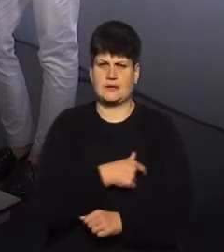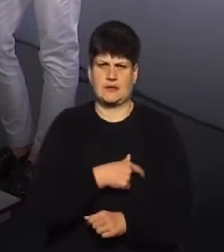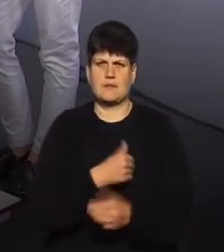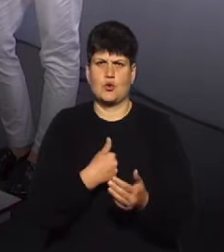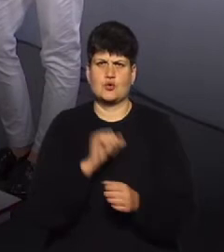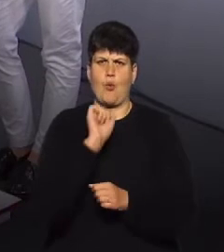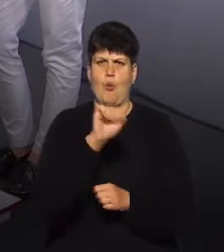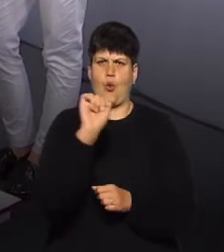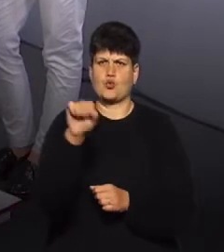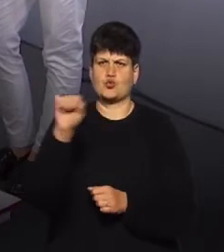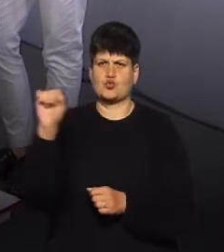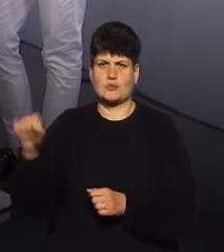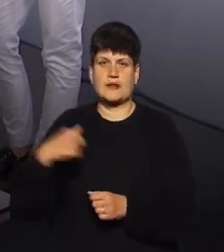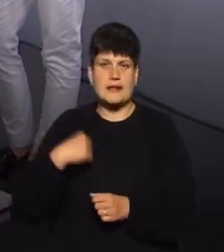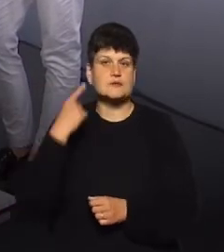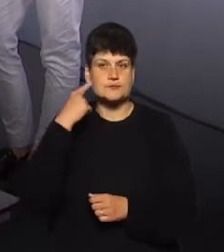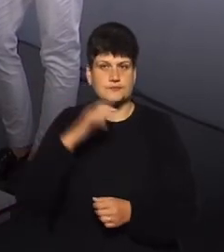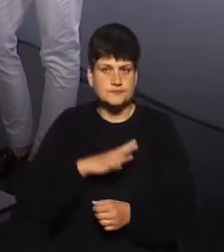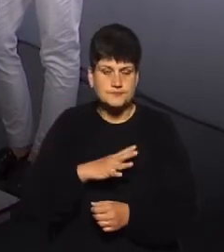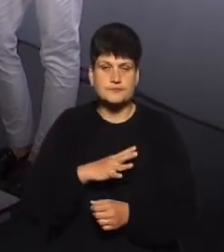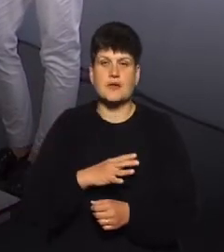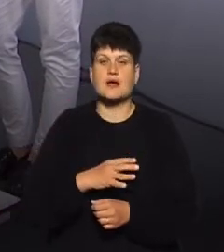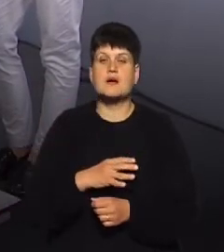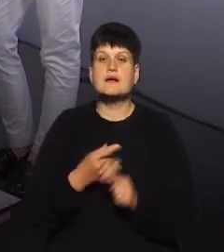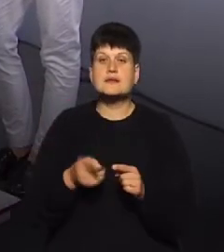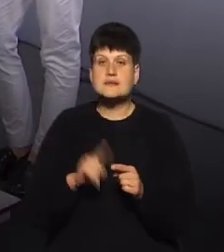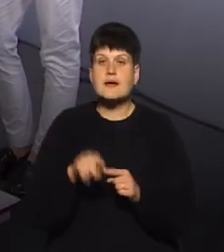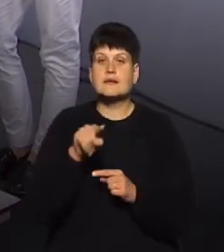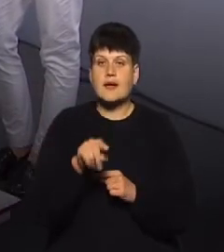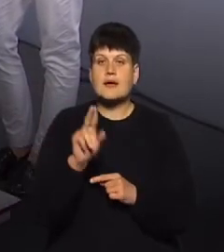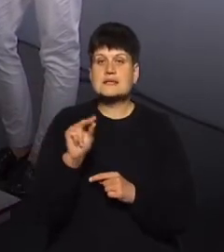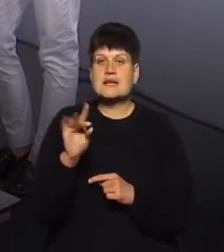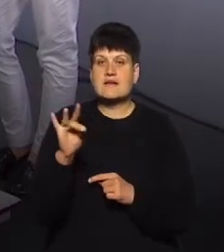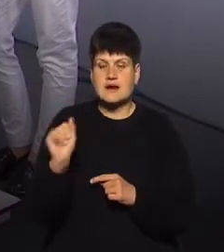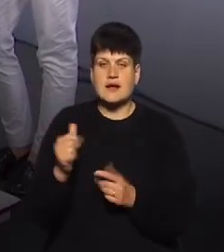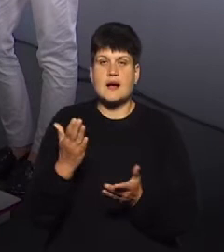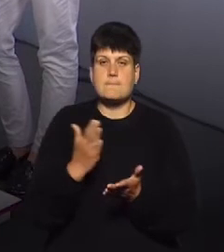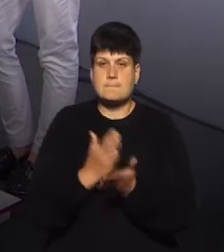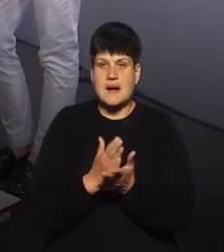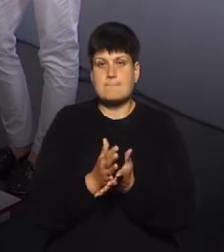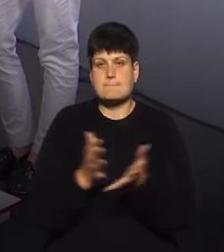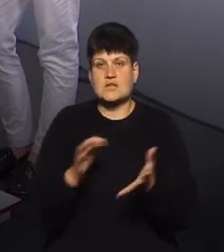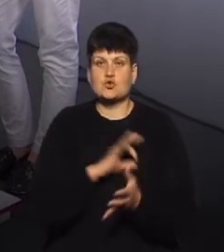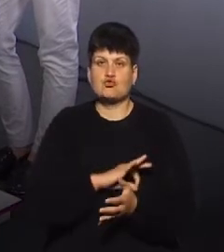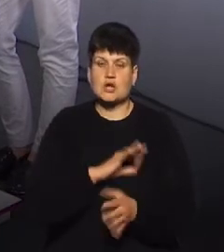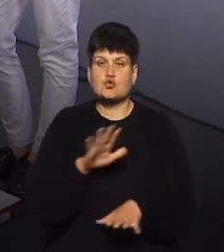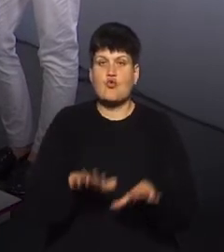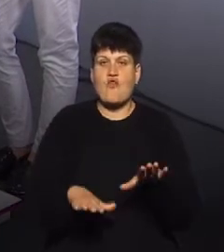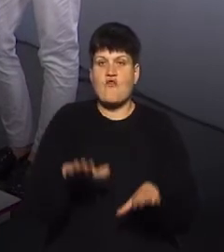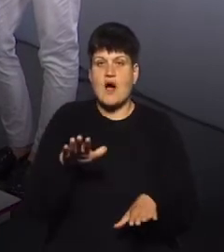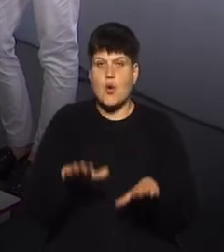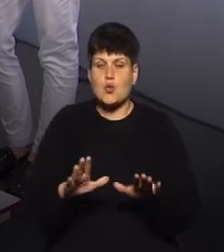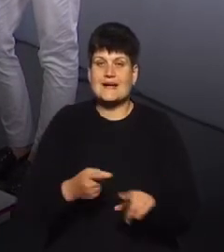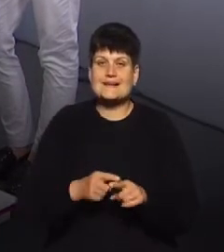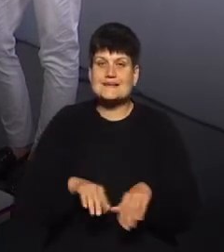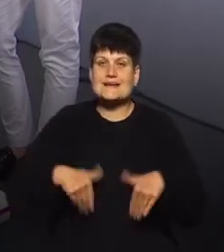нарешті почули. І це також та цифра, яка має, скажімо так, більшу юридичну вагу, і це звернення, воно вже обов'язково